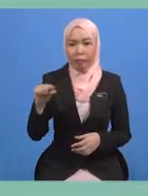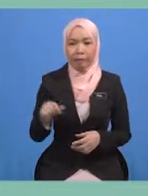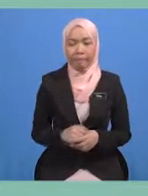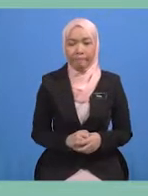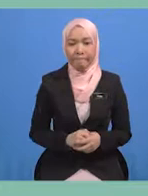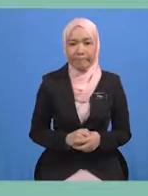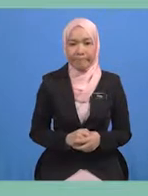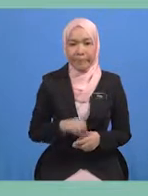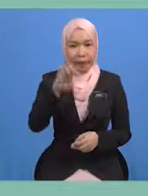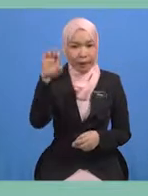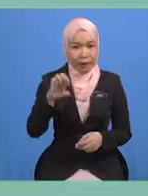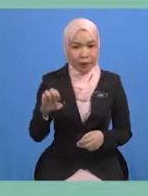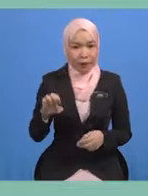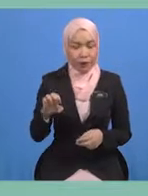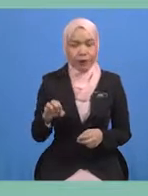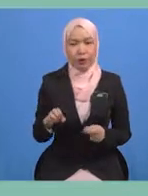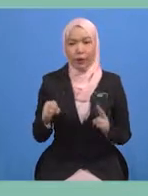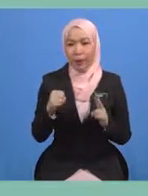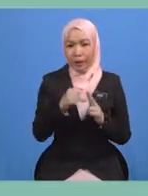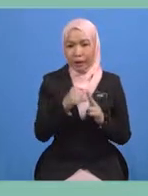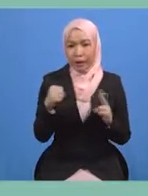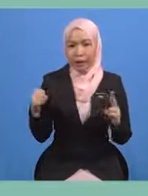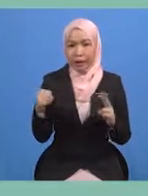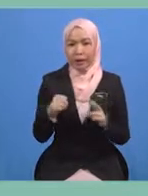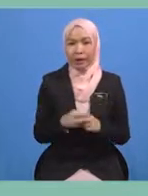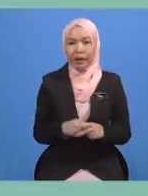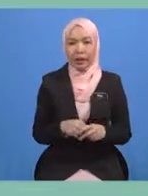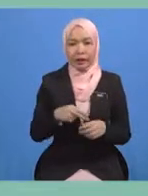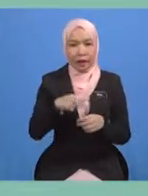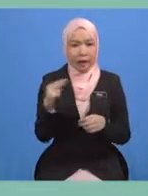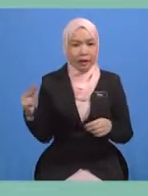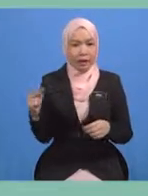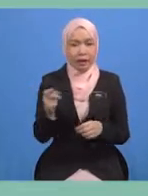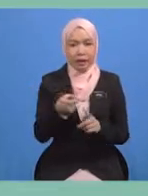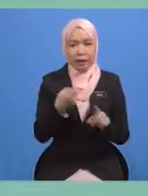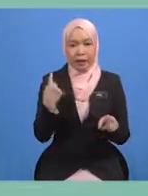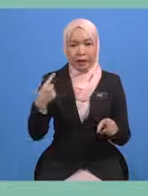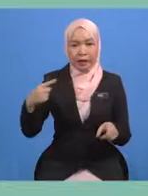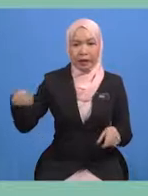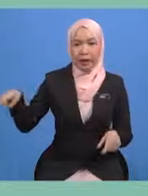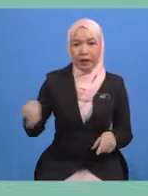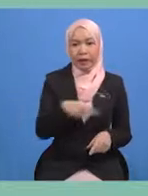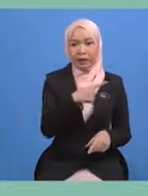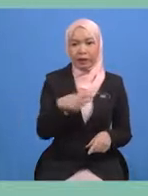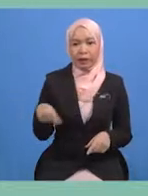terhasil dari ayunan medan magnet dan medan